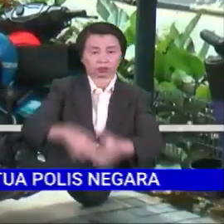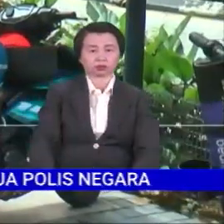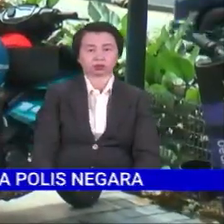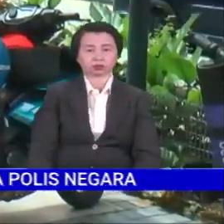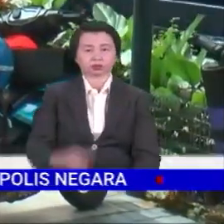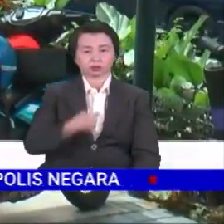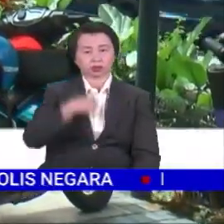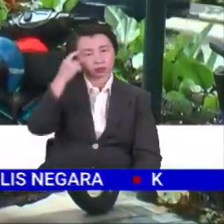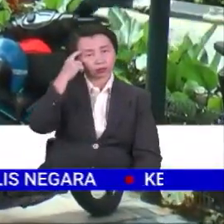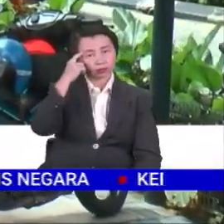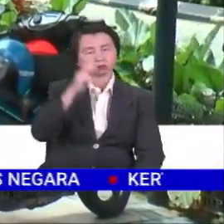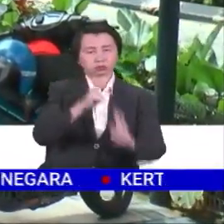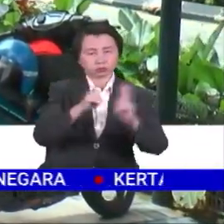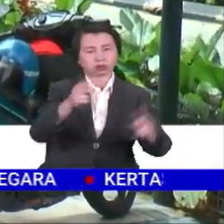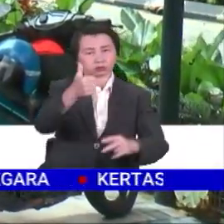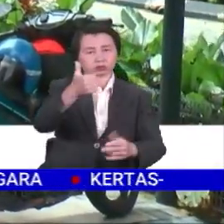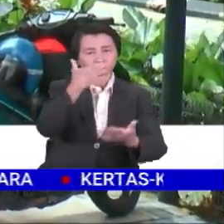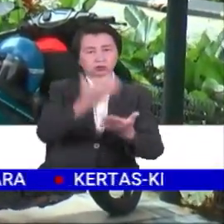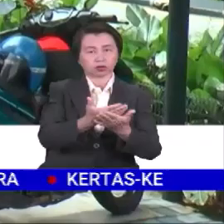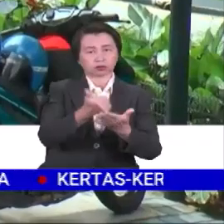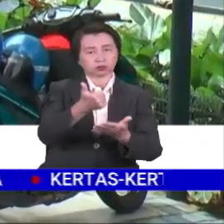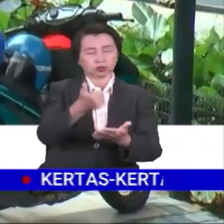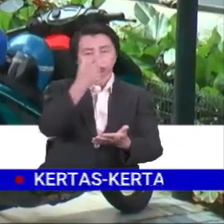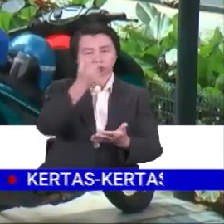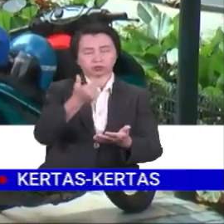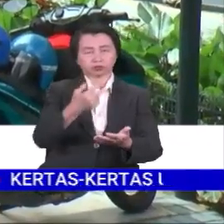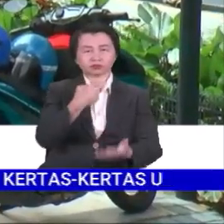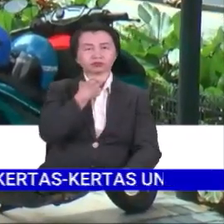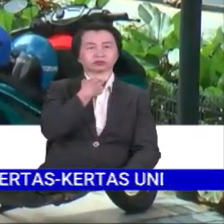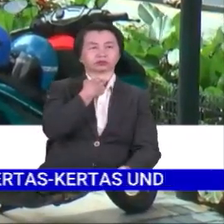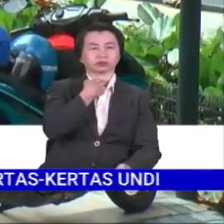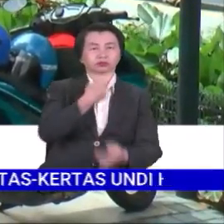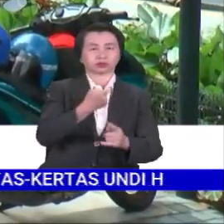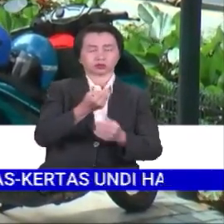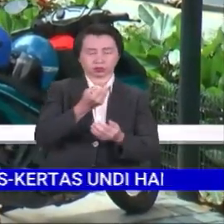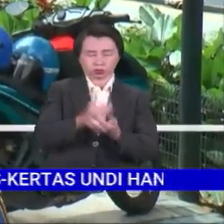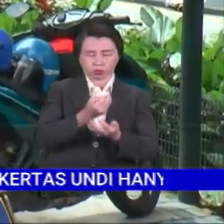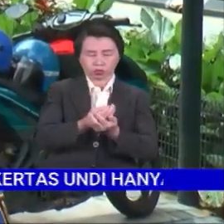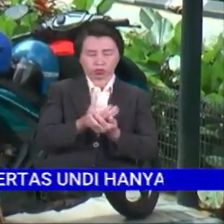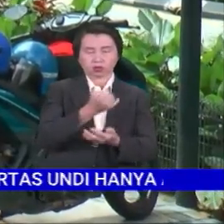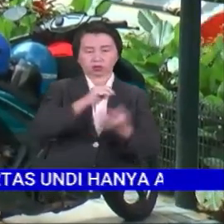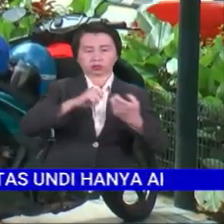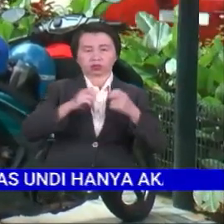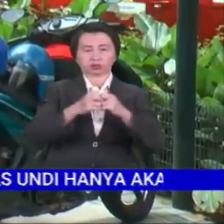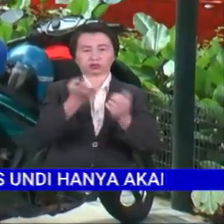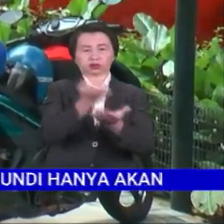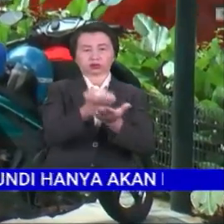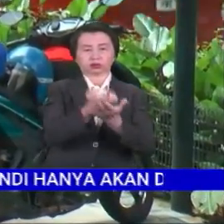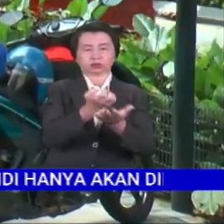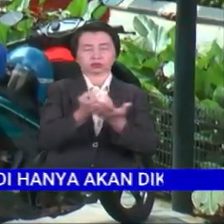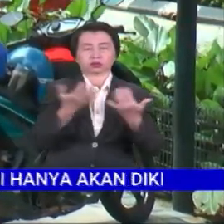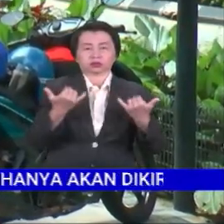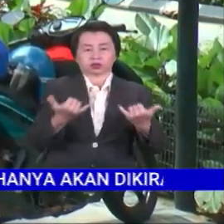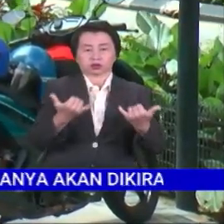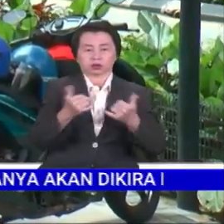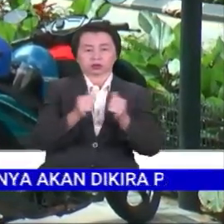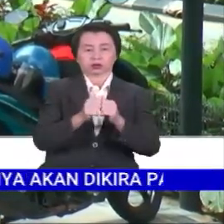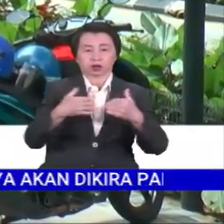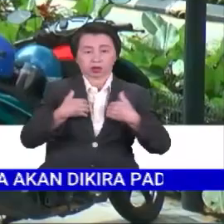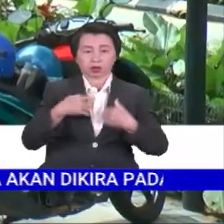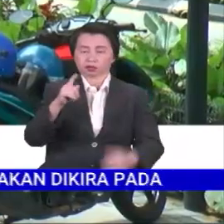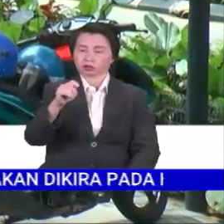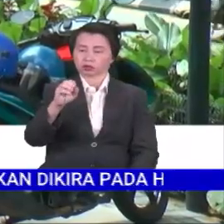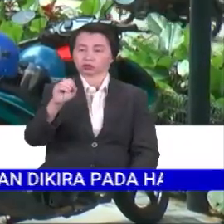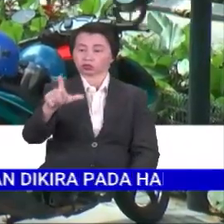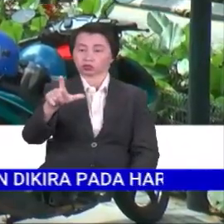Pendapat saya sangat membantulah kerananya kekangan dari segi kewangan dan masalah ekonomi yang ada sekarang ni dengan adanya